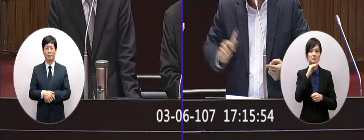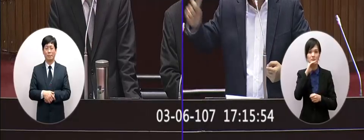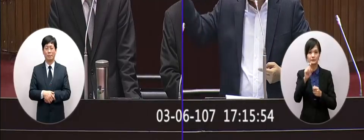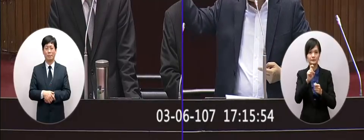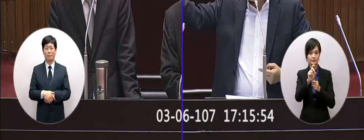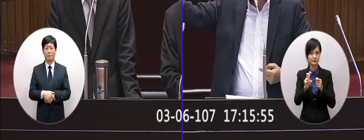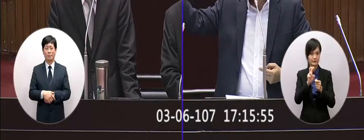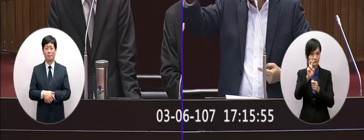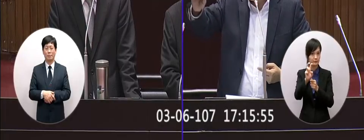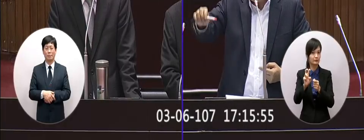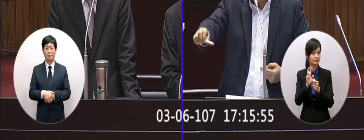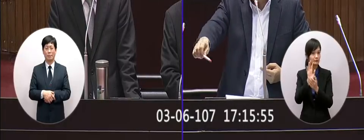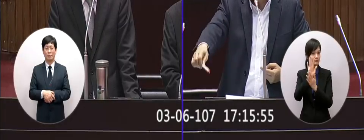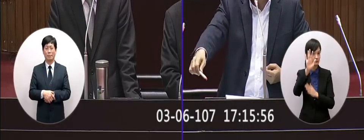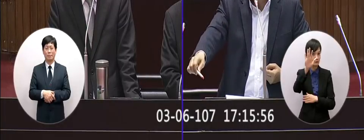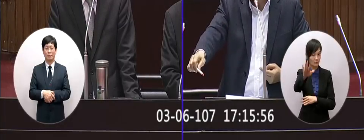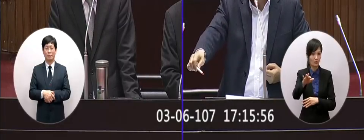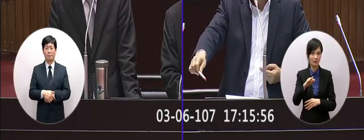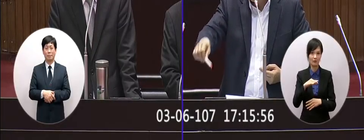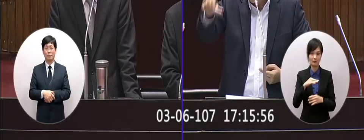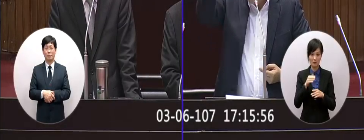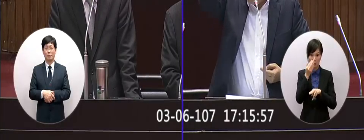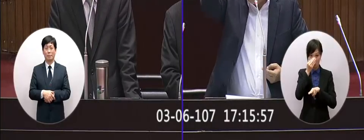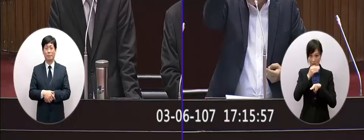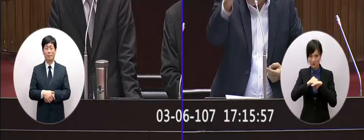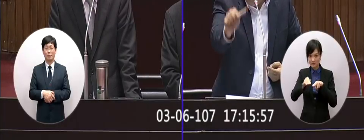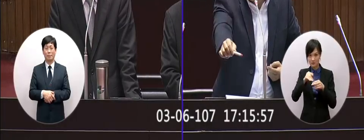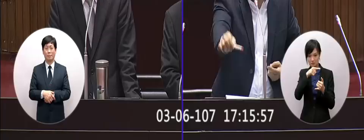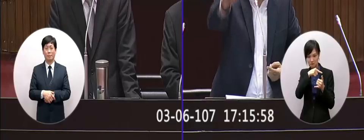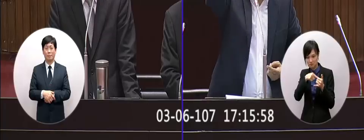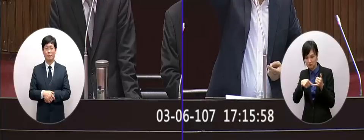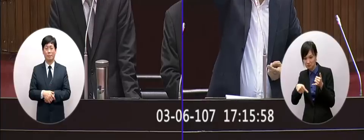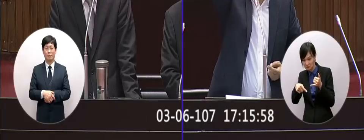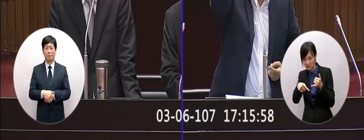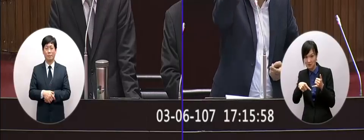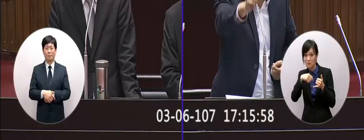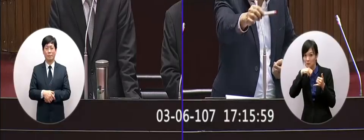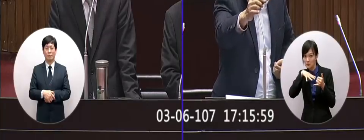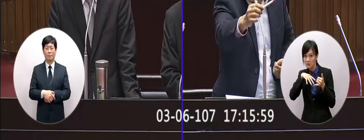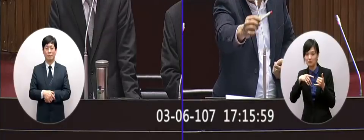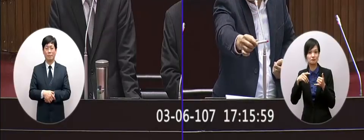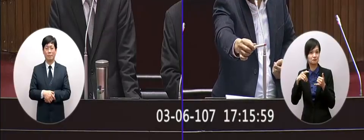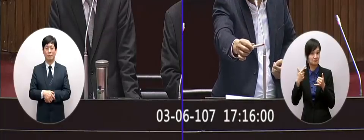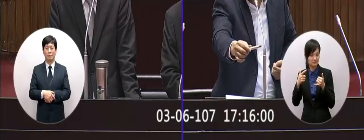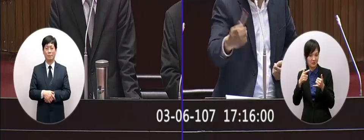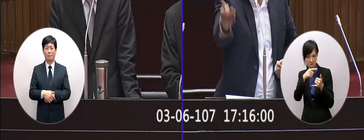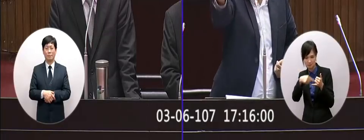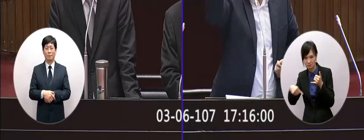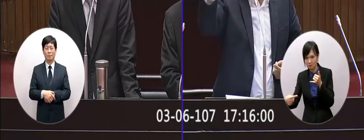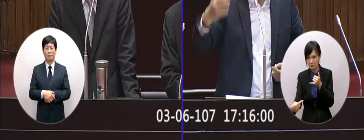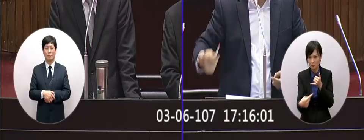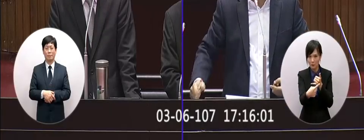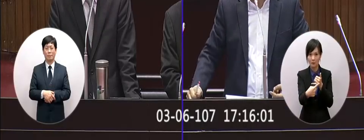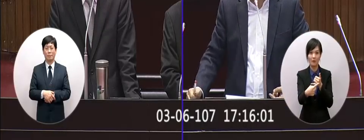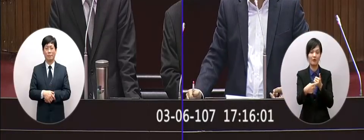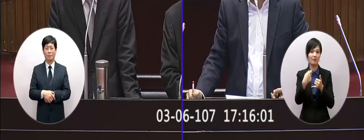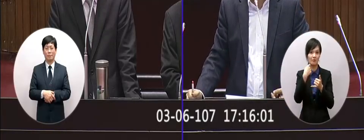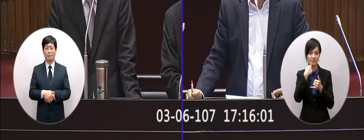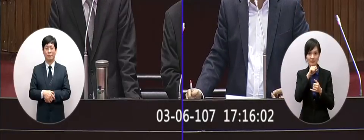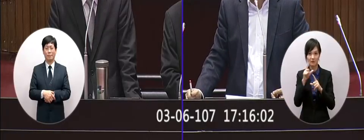20年后，不是高铁南延屏东，是南延台东啊，延到花莲，一定还有赞